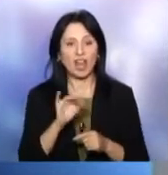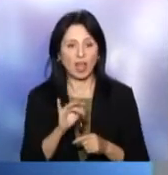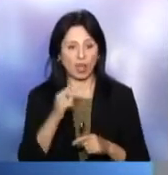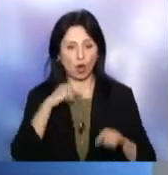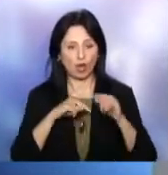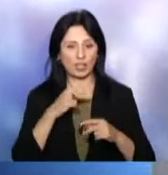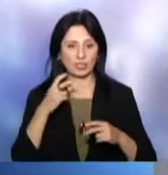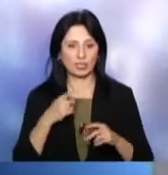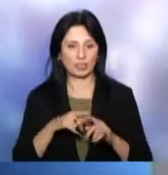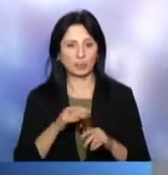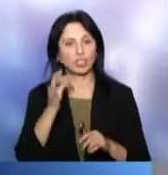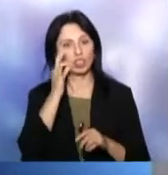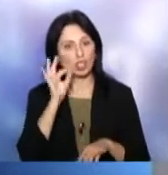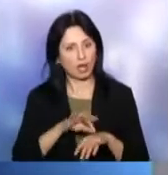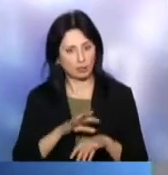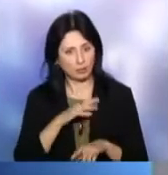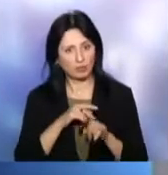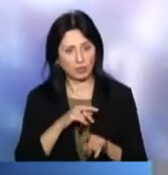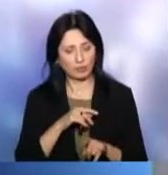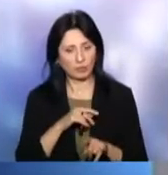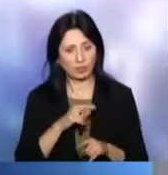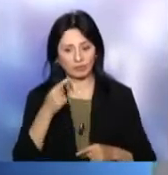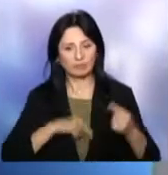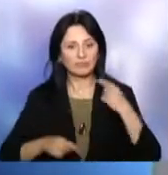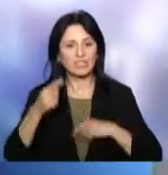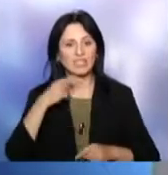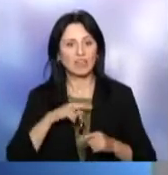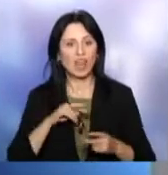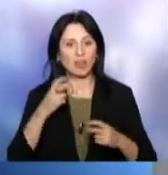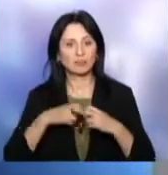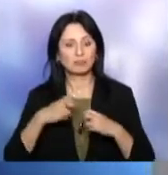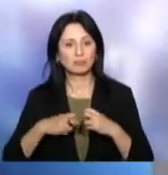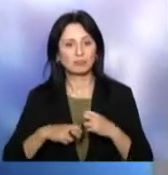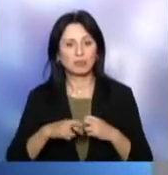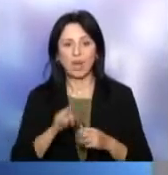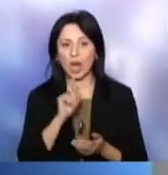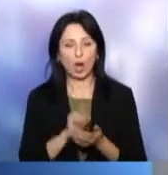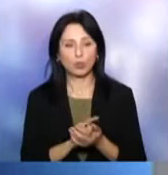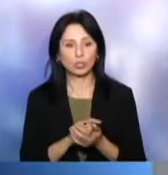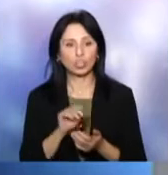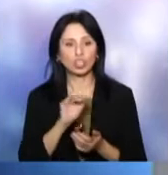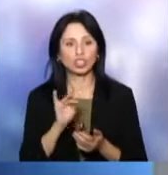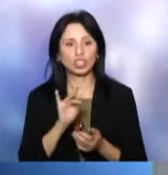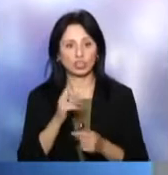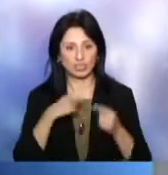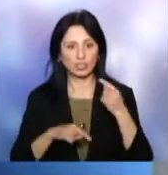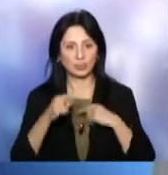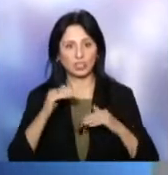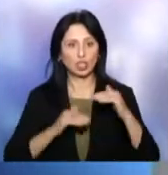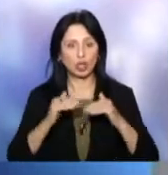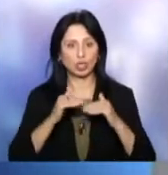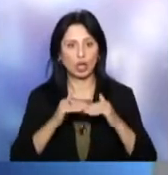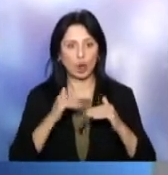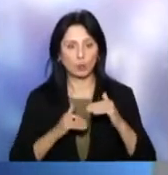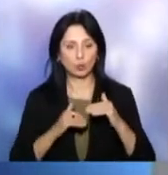ორგანიზმში, მაგალითად ჩაქრიანი დიაბეტის ფონზე, რომელიც არ არის მოწესრიგებული. და ასეთ დროს აუცილებლად ცხიმოვანი ცვლაც იქნება წონასწორობიდან